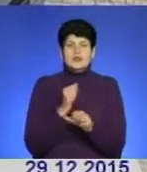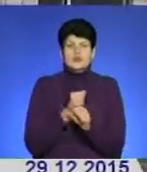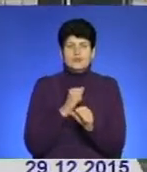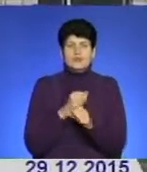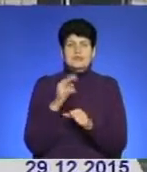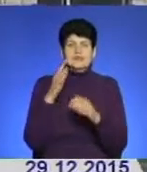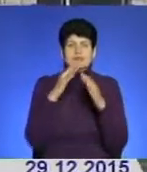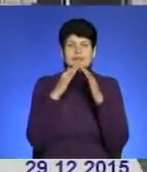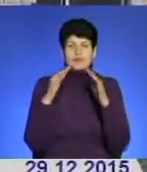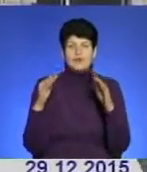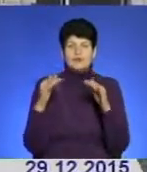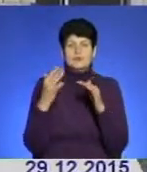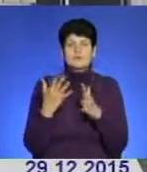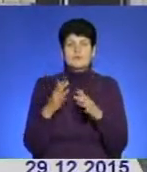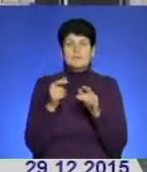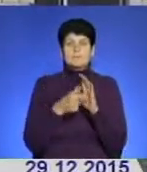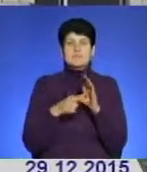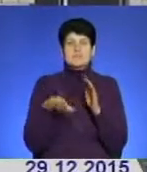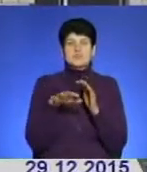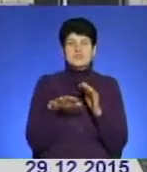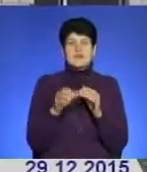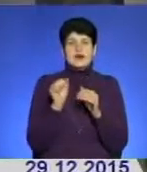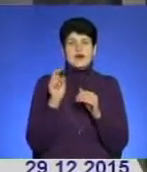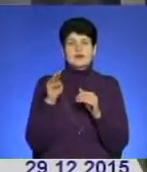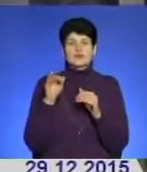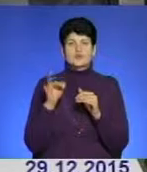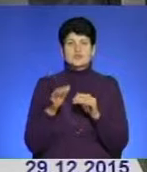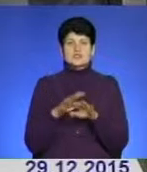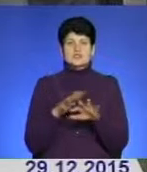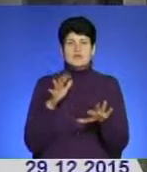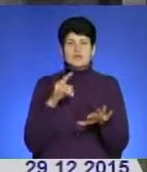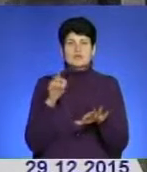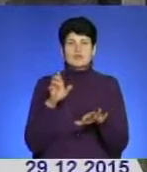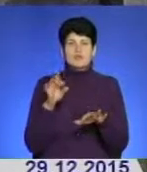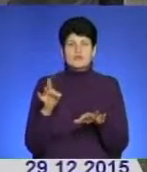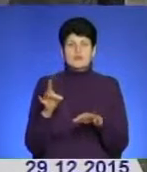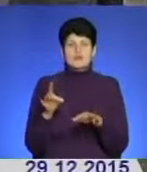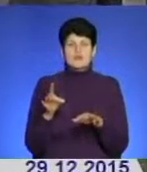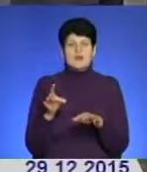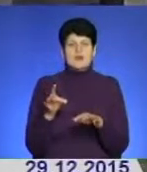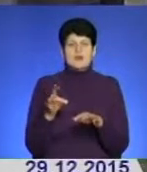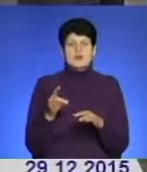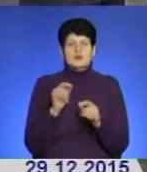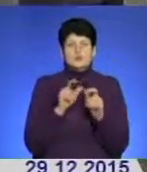дахового покриття над приміщенням актового залу Зборівської загальноосвітньої школи номер 1.